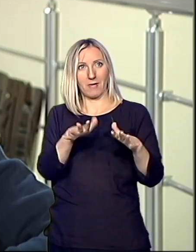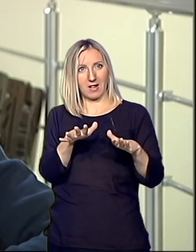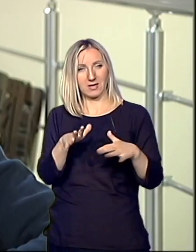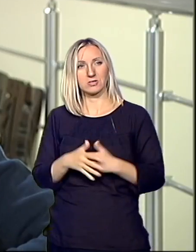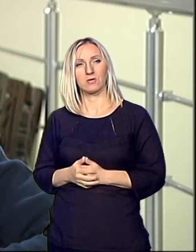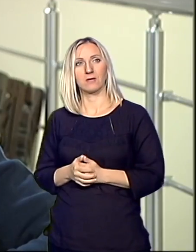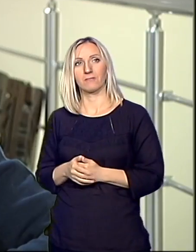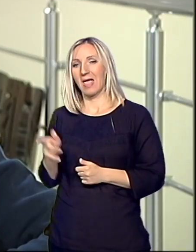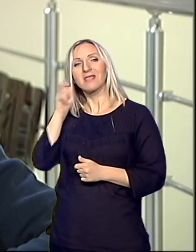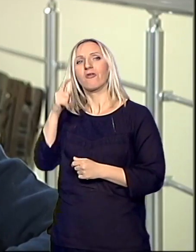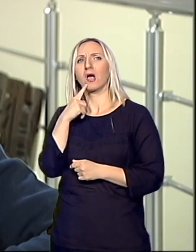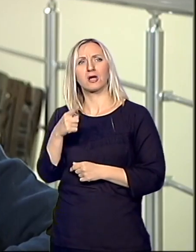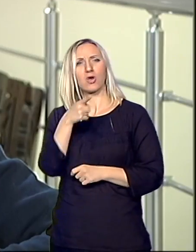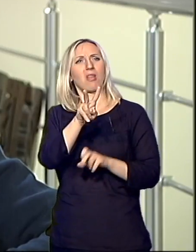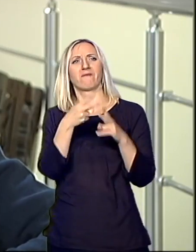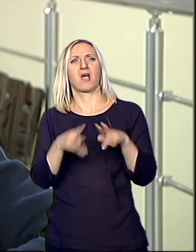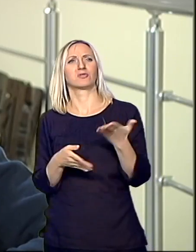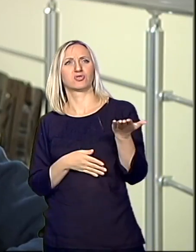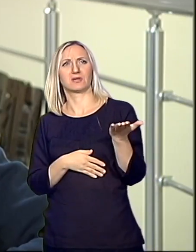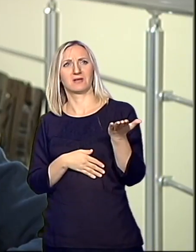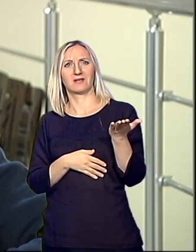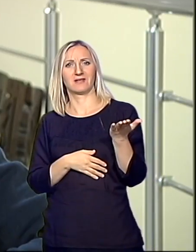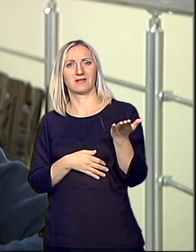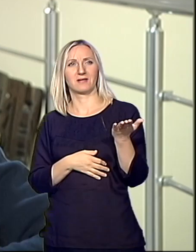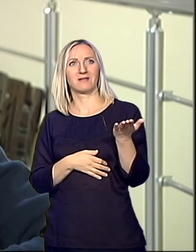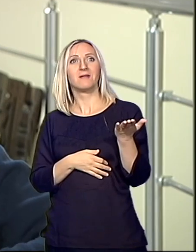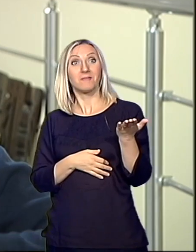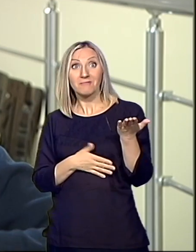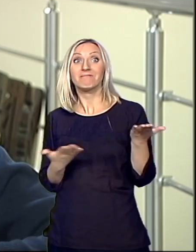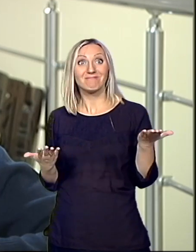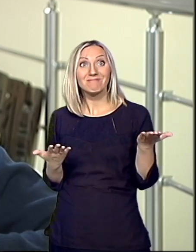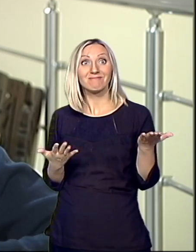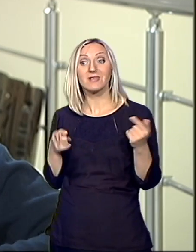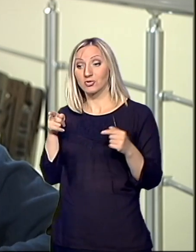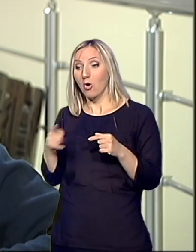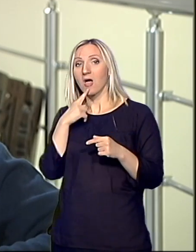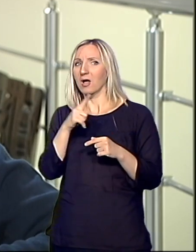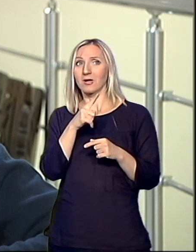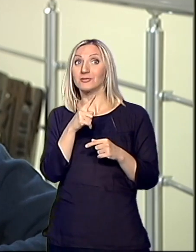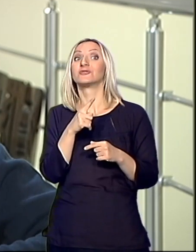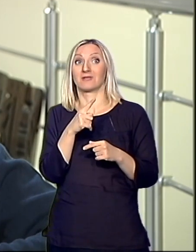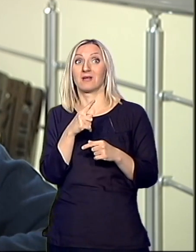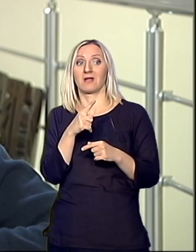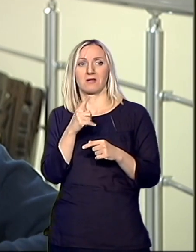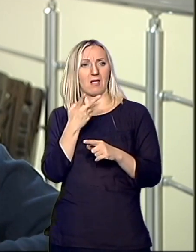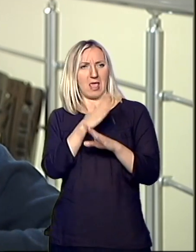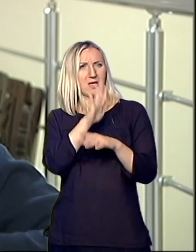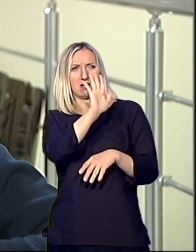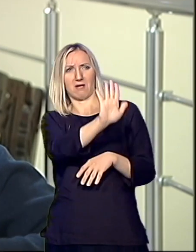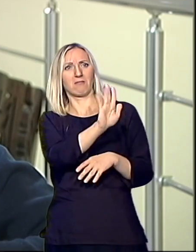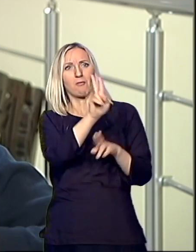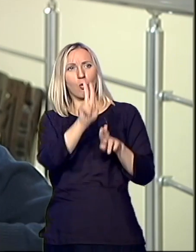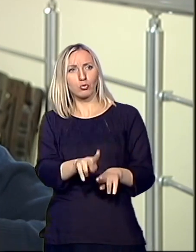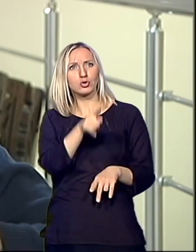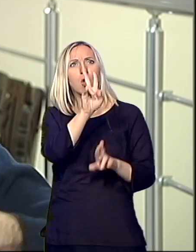cerebralne paralize, i ona kaže, on se ne računa. Dakle, ona negira njegovu mogućnost da